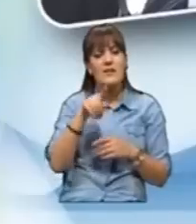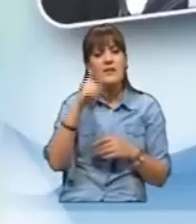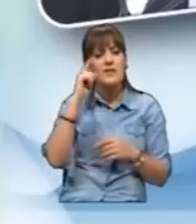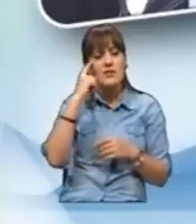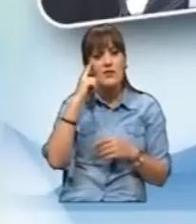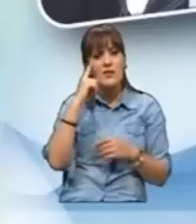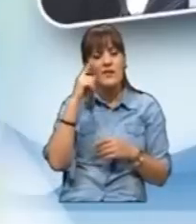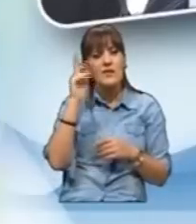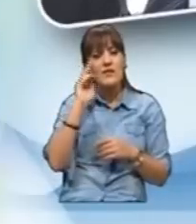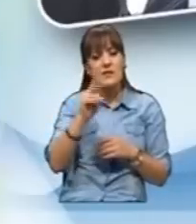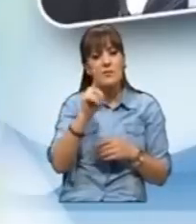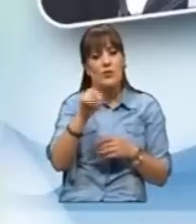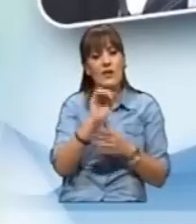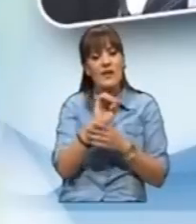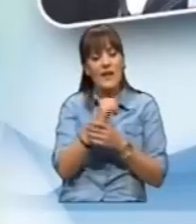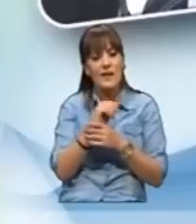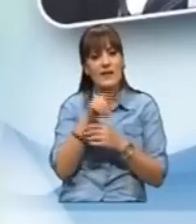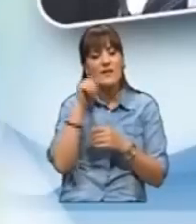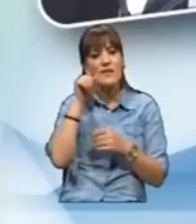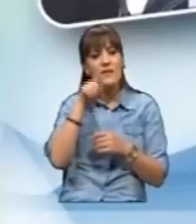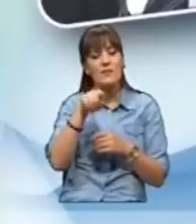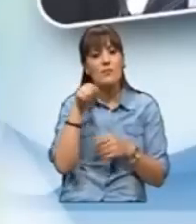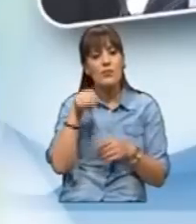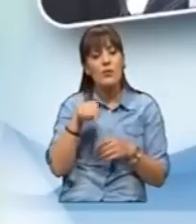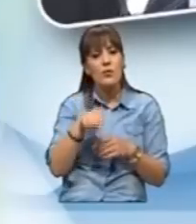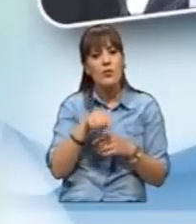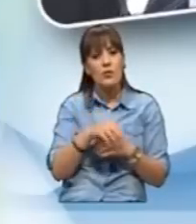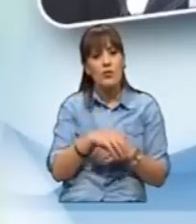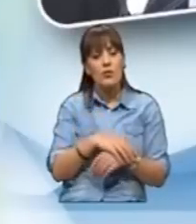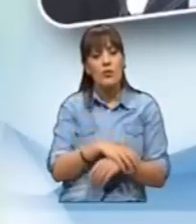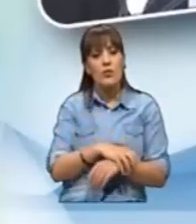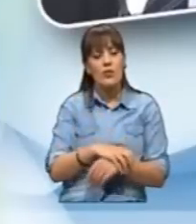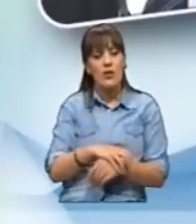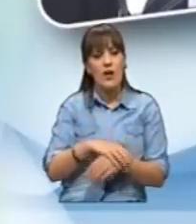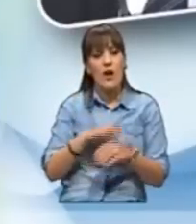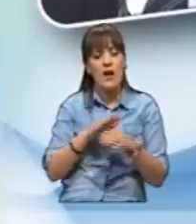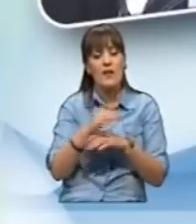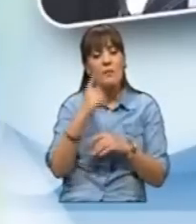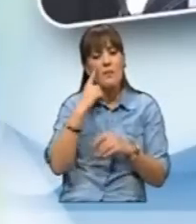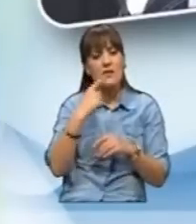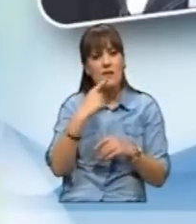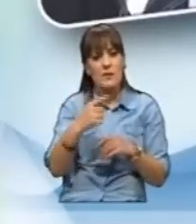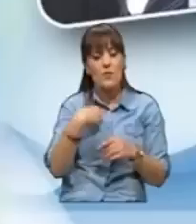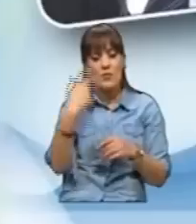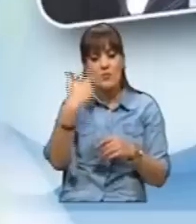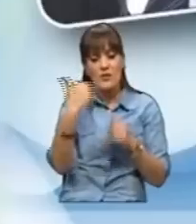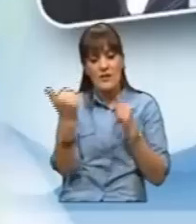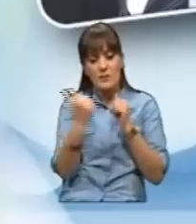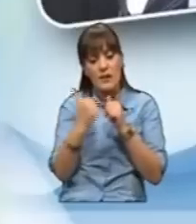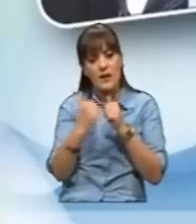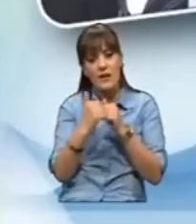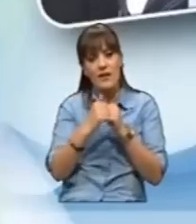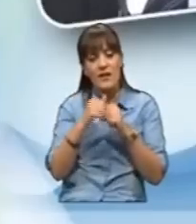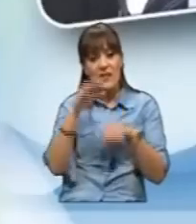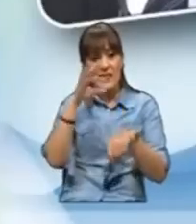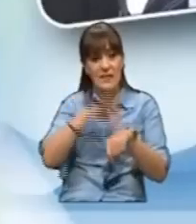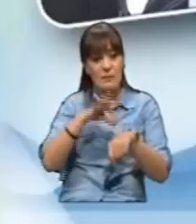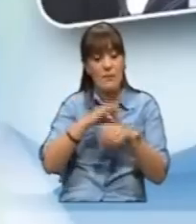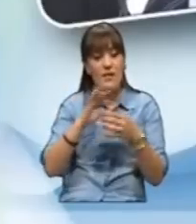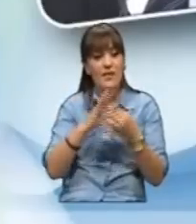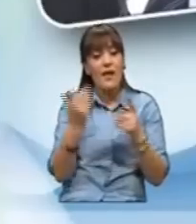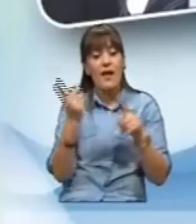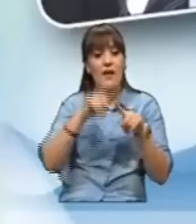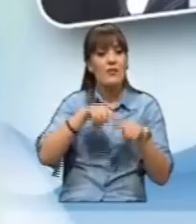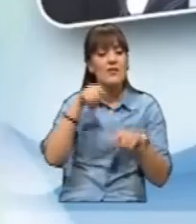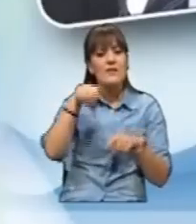sizce sizin bu yeteneğiniz, sizin bu hayata bakışınız diyeyim müzik ile birlikte tıbba ne